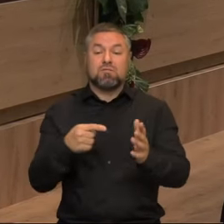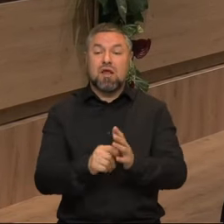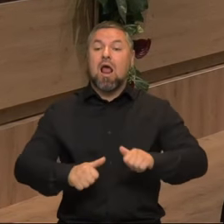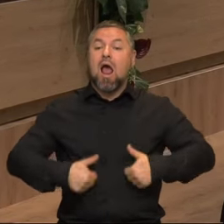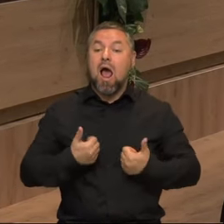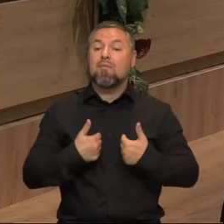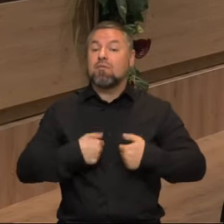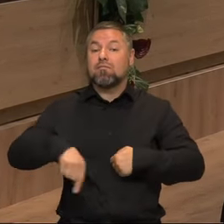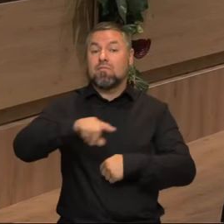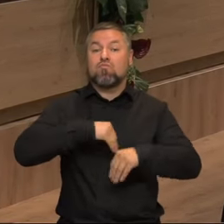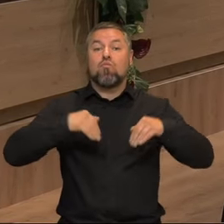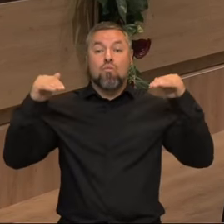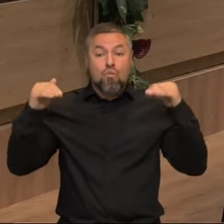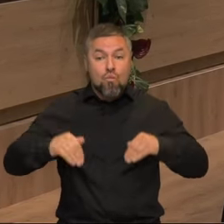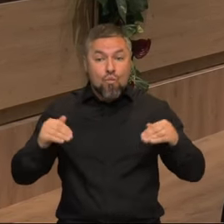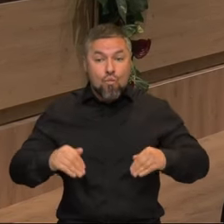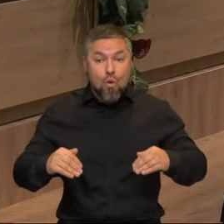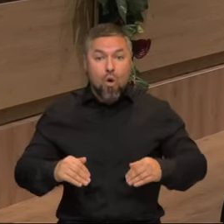po to, żebyśmy mogli